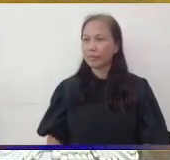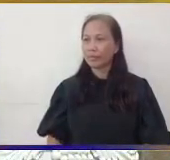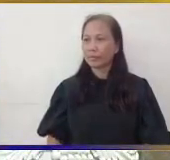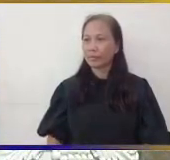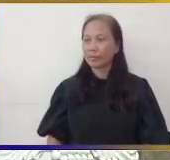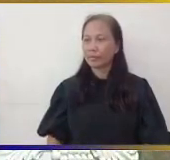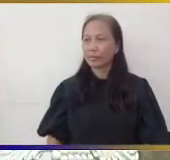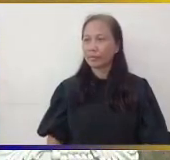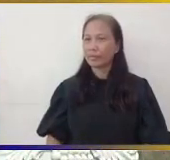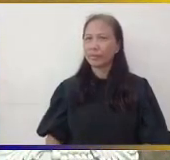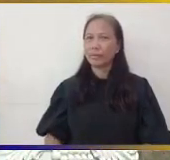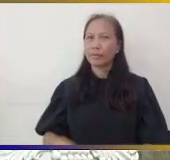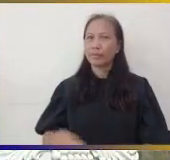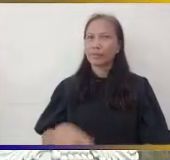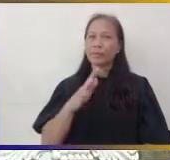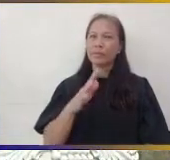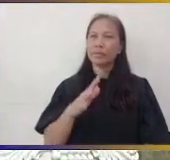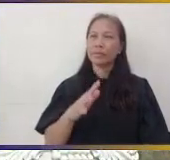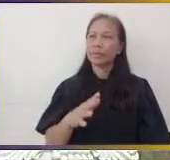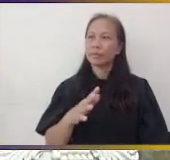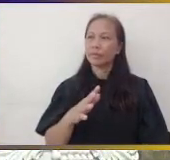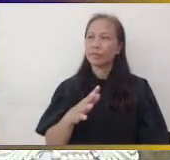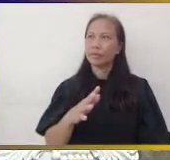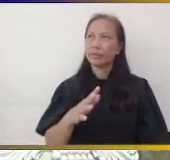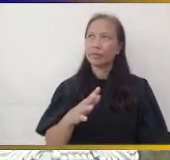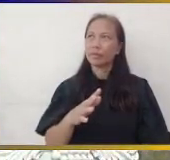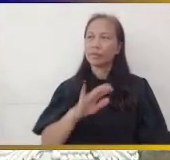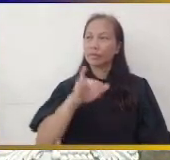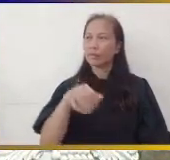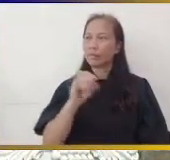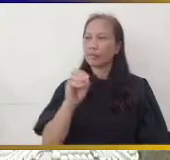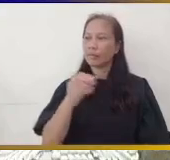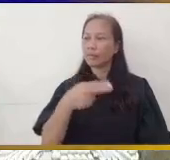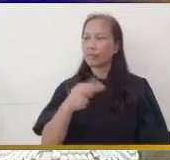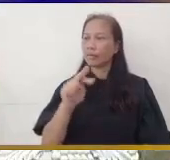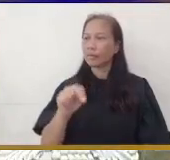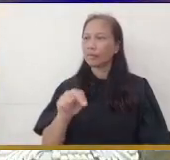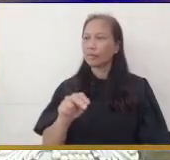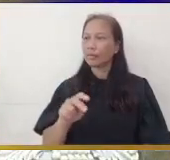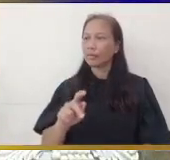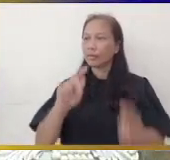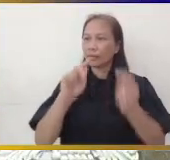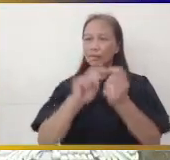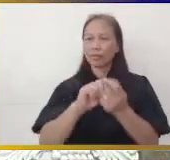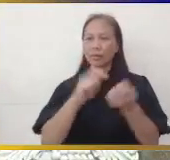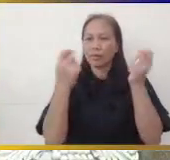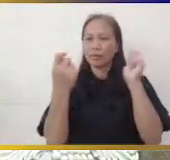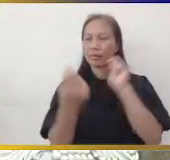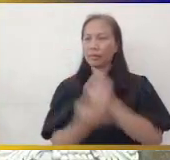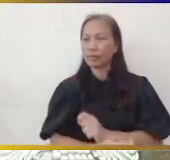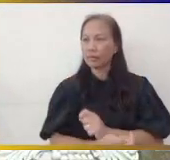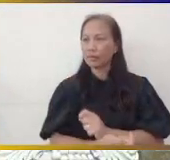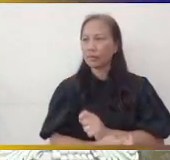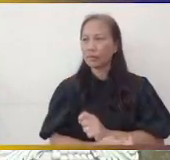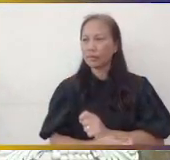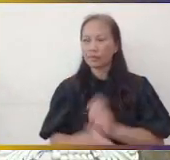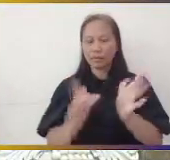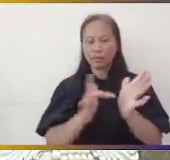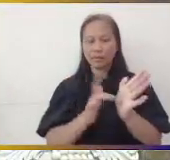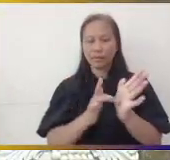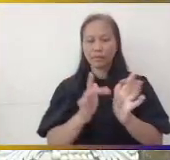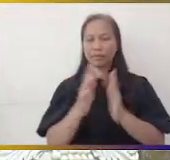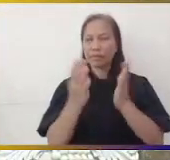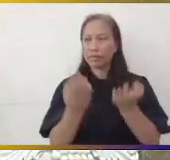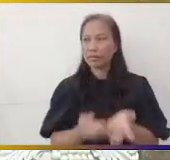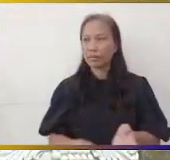English Okay he translated yung meron po siyang translation ng Bible into English Naniniwala po